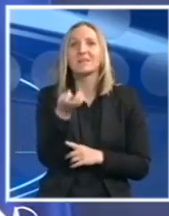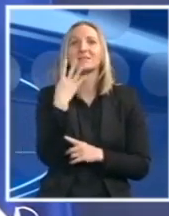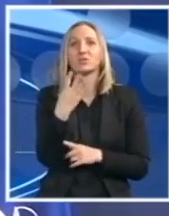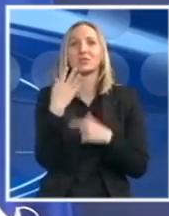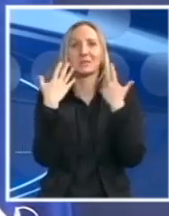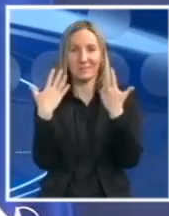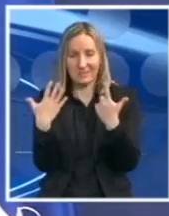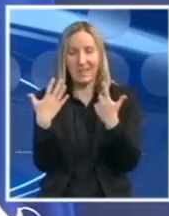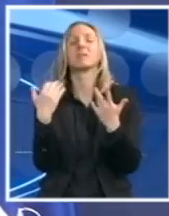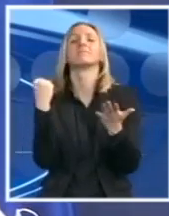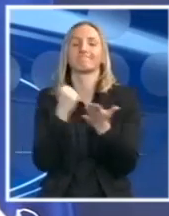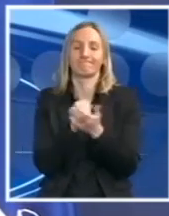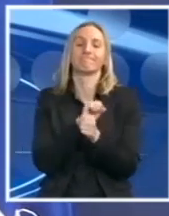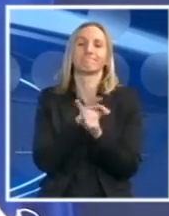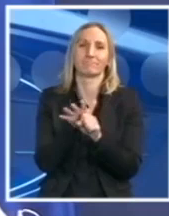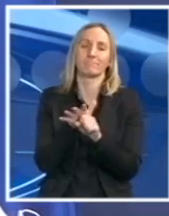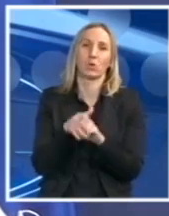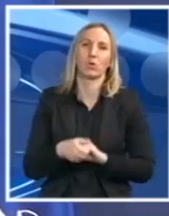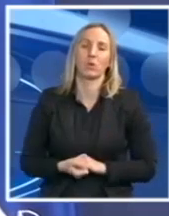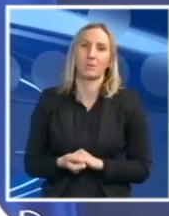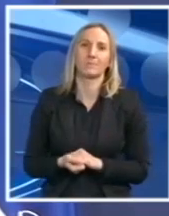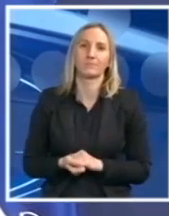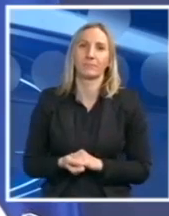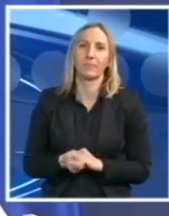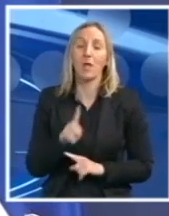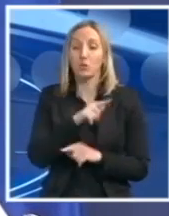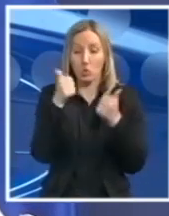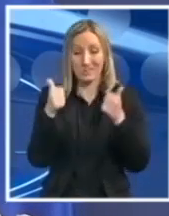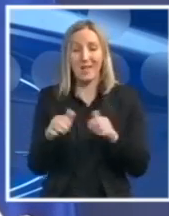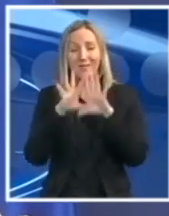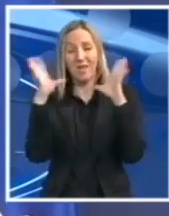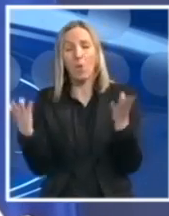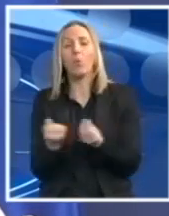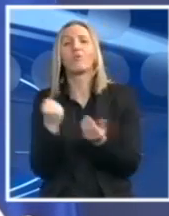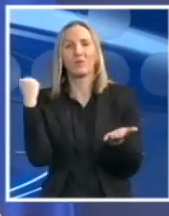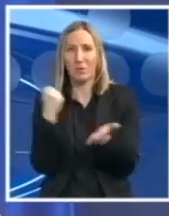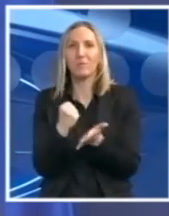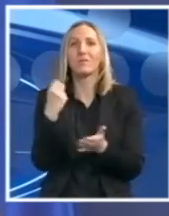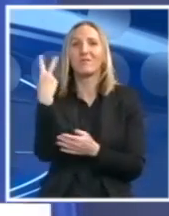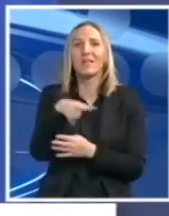247 pozitivno. Do danas ukupno je potvrđeno